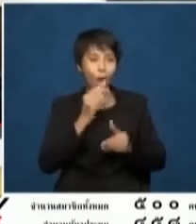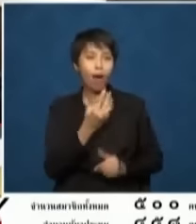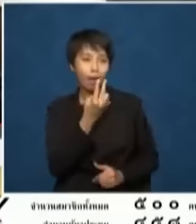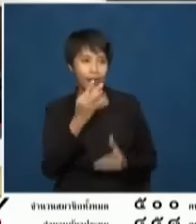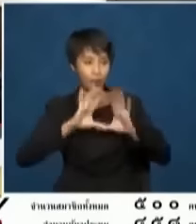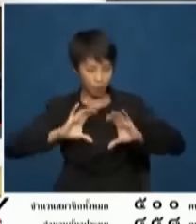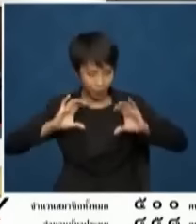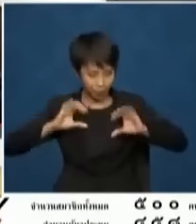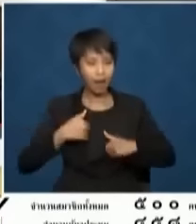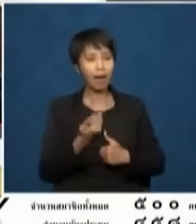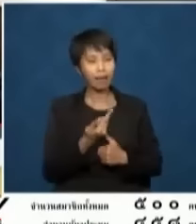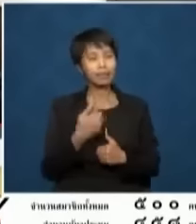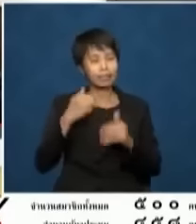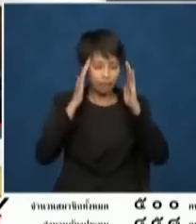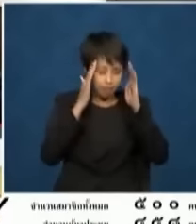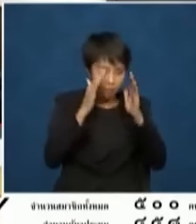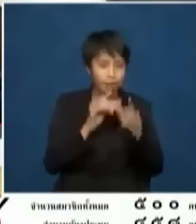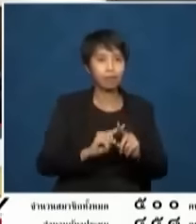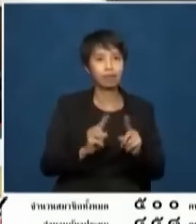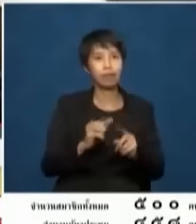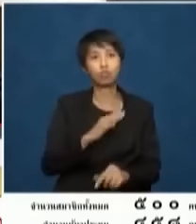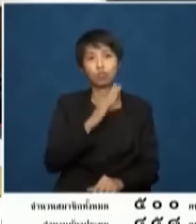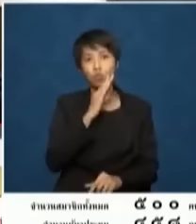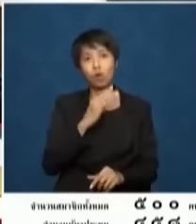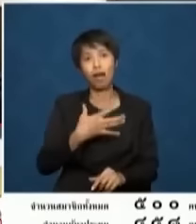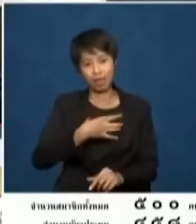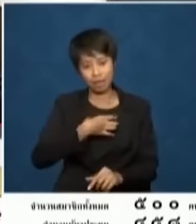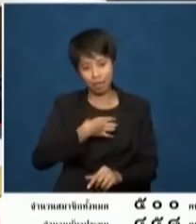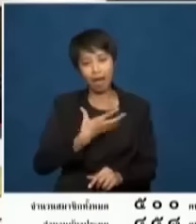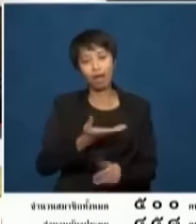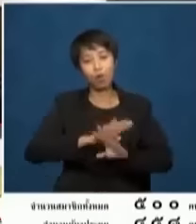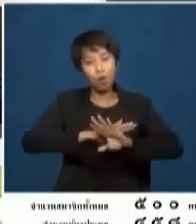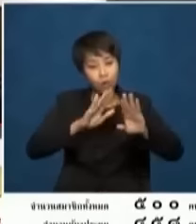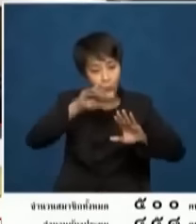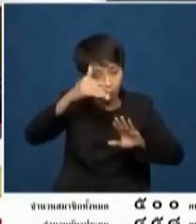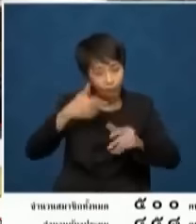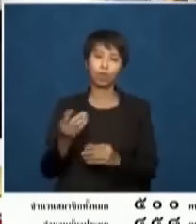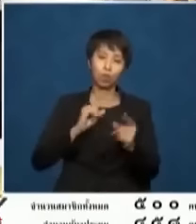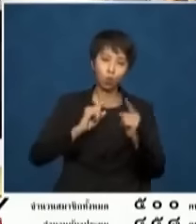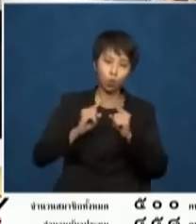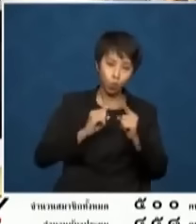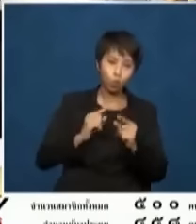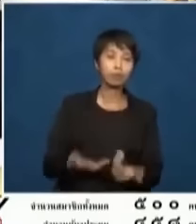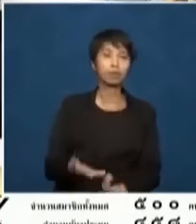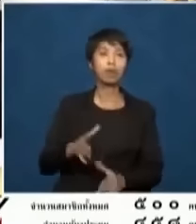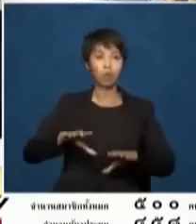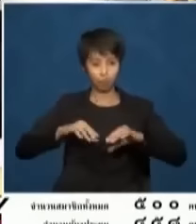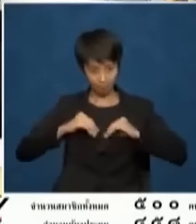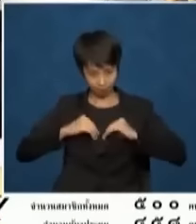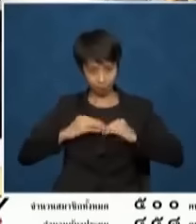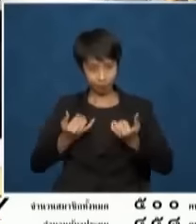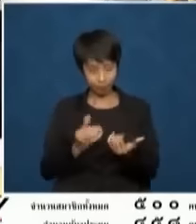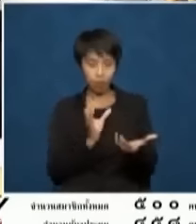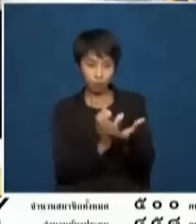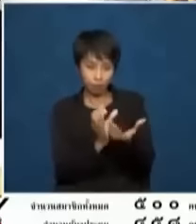ม่เห็นด้วยก็มีคนเห็นด้วยก็มีก็บันทึกเอาไว ้ แล้วจากนั้นปกติก็ลงมติสภาเห็นชอบไหมแล้วส่งไปรัฐบาลก็เ